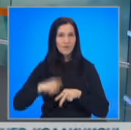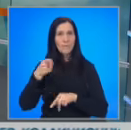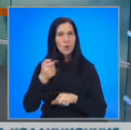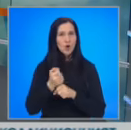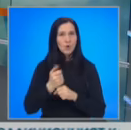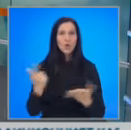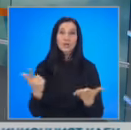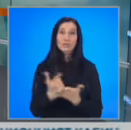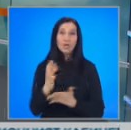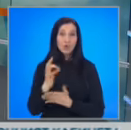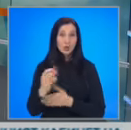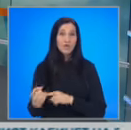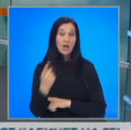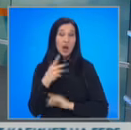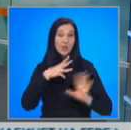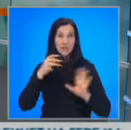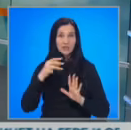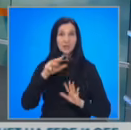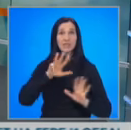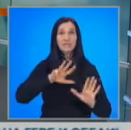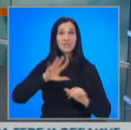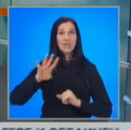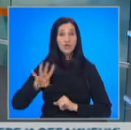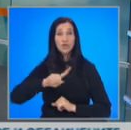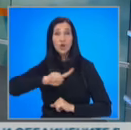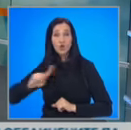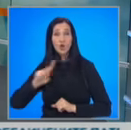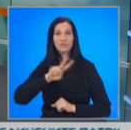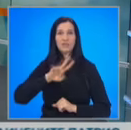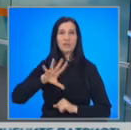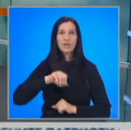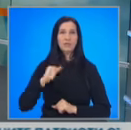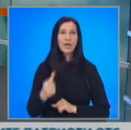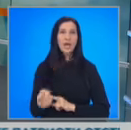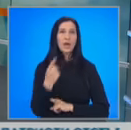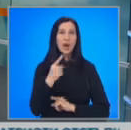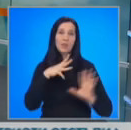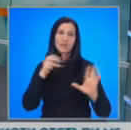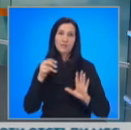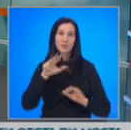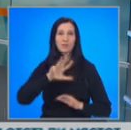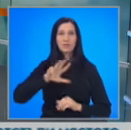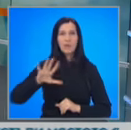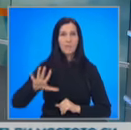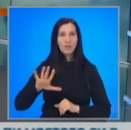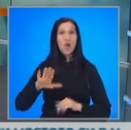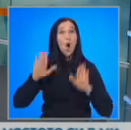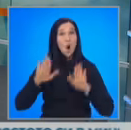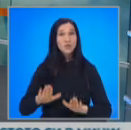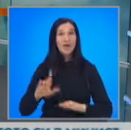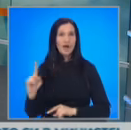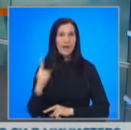Той работи от 17 октомври 1994 до 25 януари 1995 година. Остава